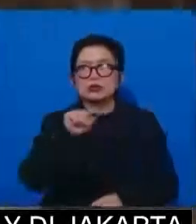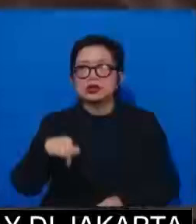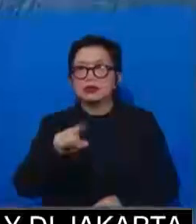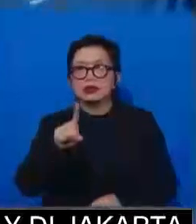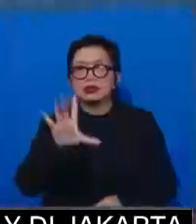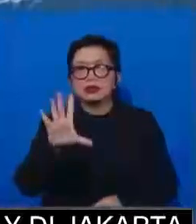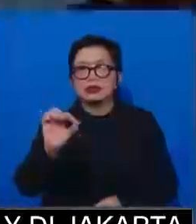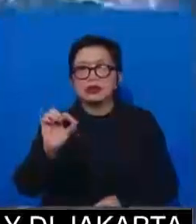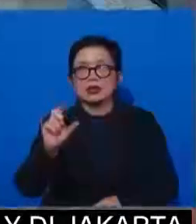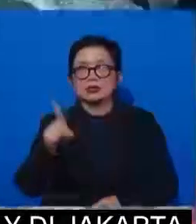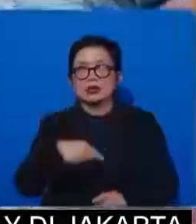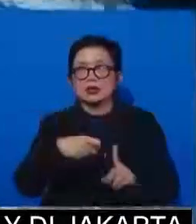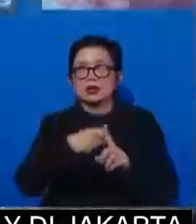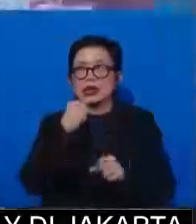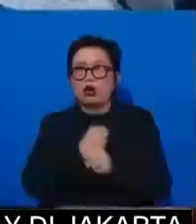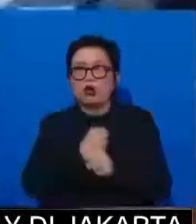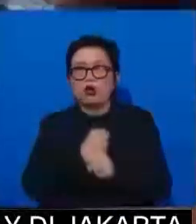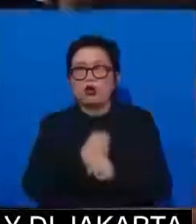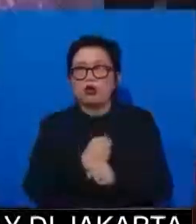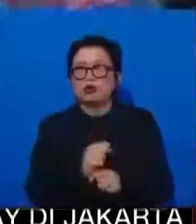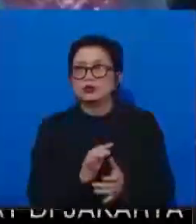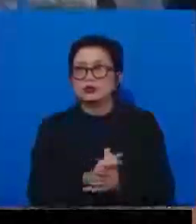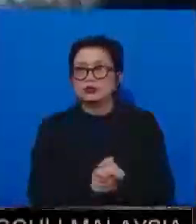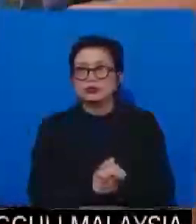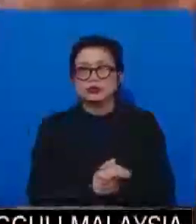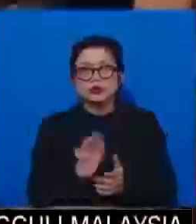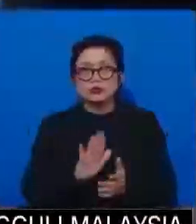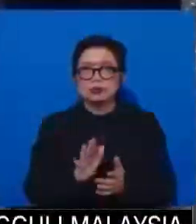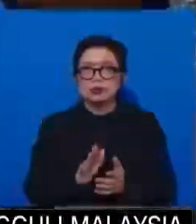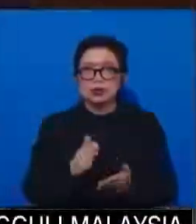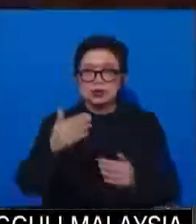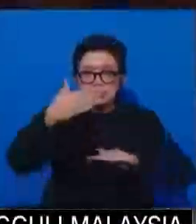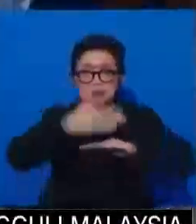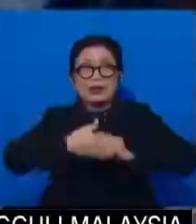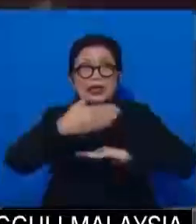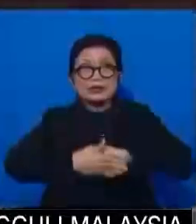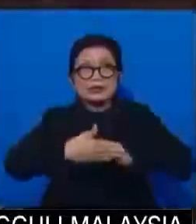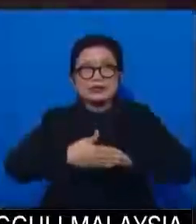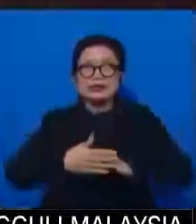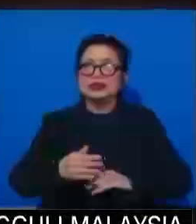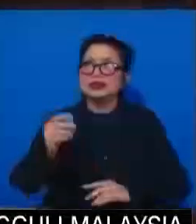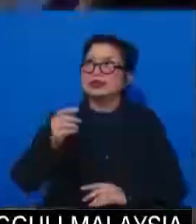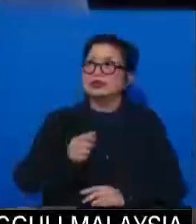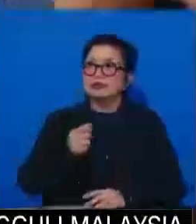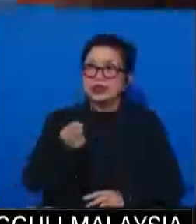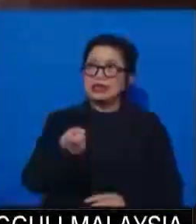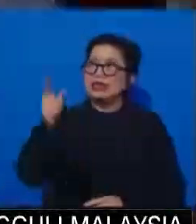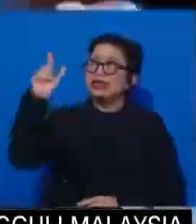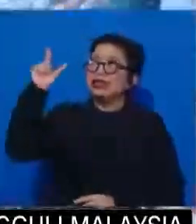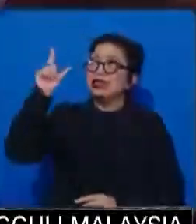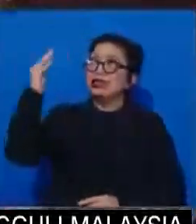Rp1.000-1.500 per kilogram. Jika pemerintah membatasi keran impor garam dari Australia, maka petani garam bisa menjual dengan harga yang